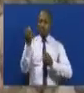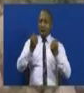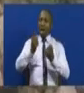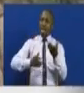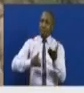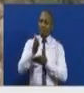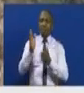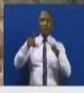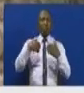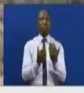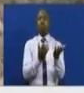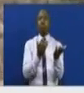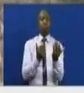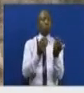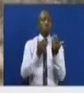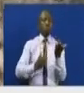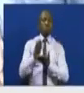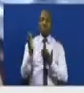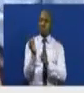muda wote huu bila barabara hii kupitika.